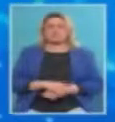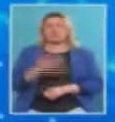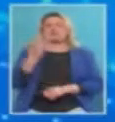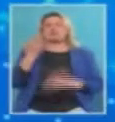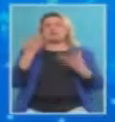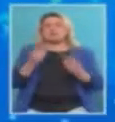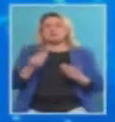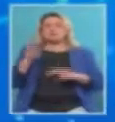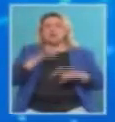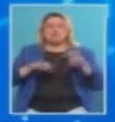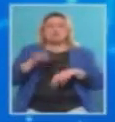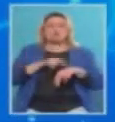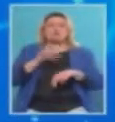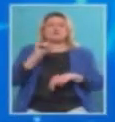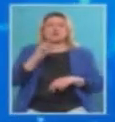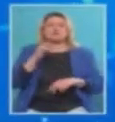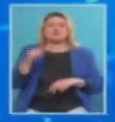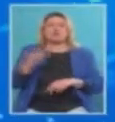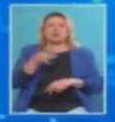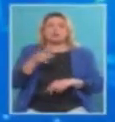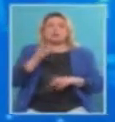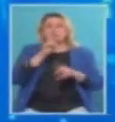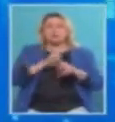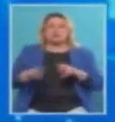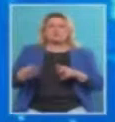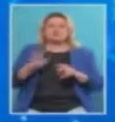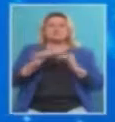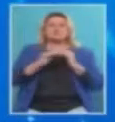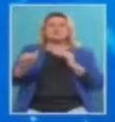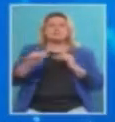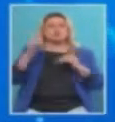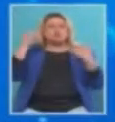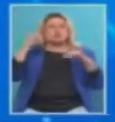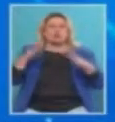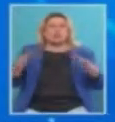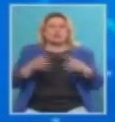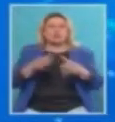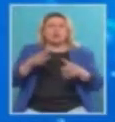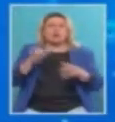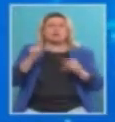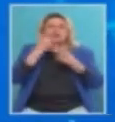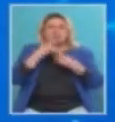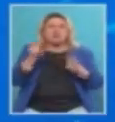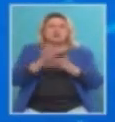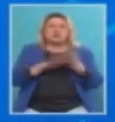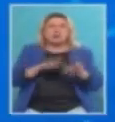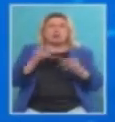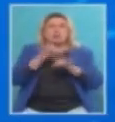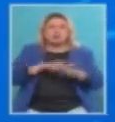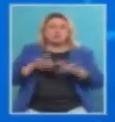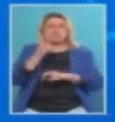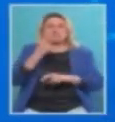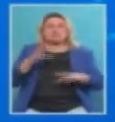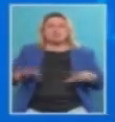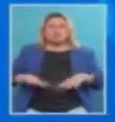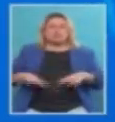Несколько дней искали полицейские Жангельдинского района, потерявшийся в степи скот. Заявлением о розыске 12 табунов лошадей, а